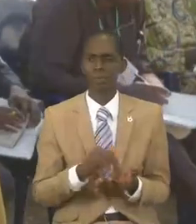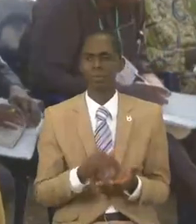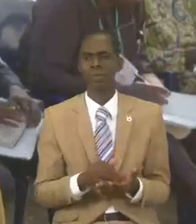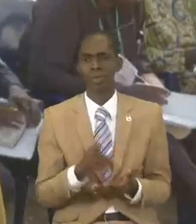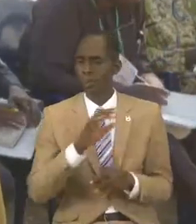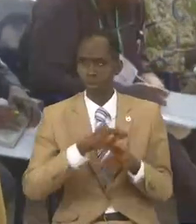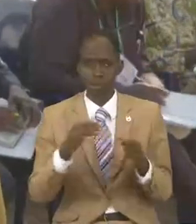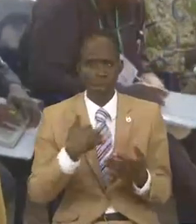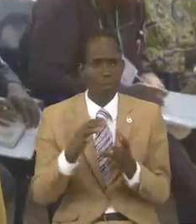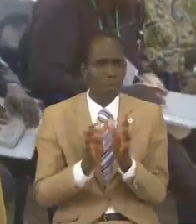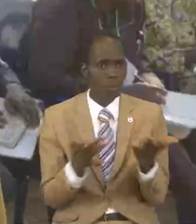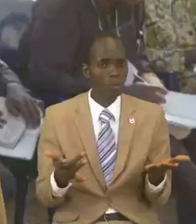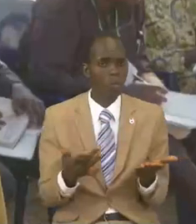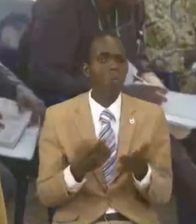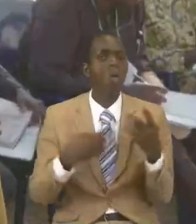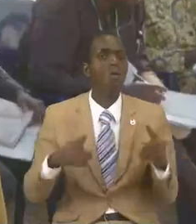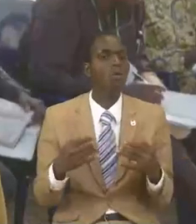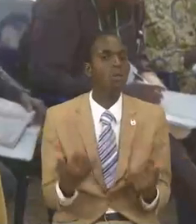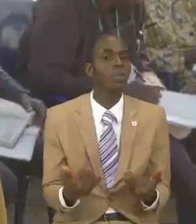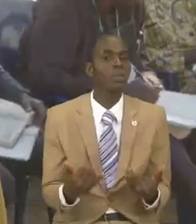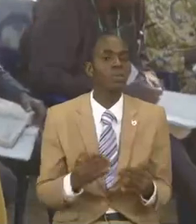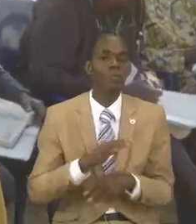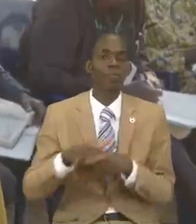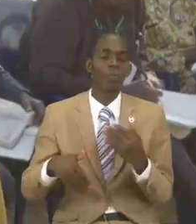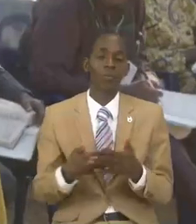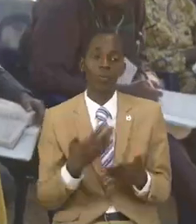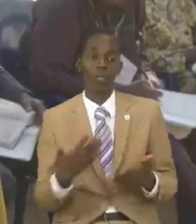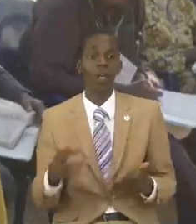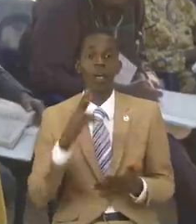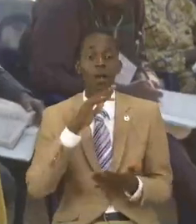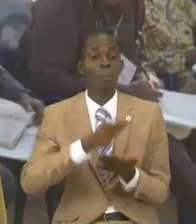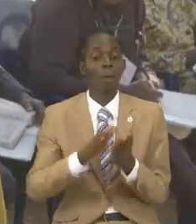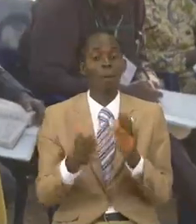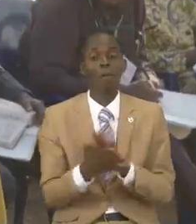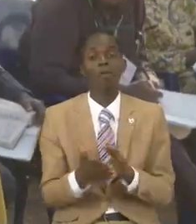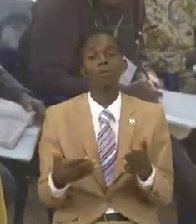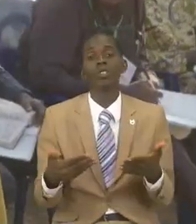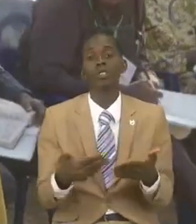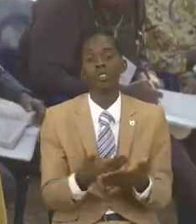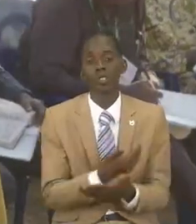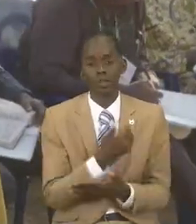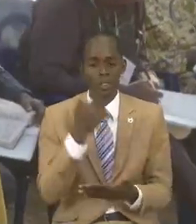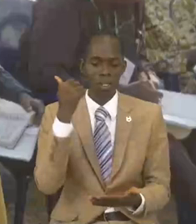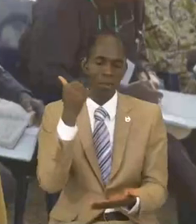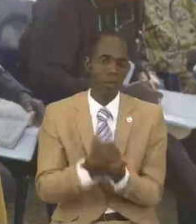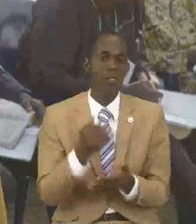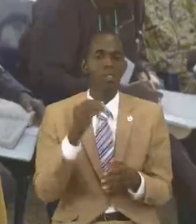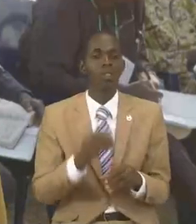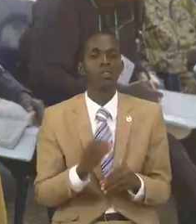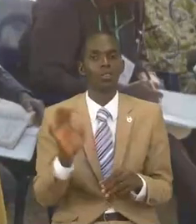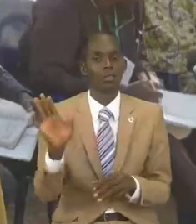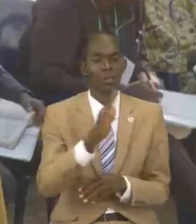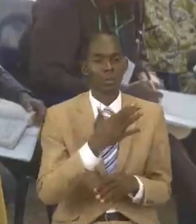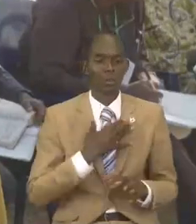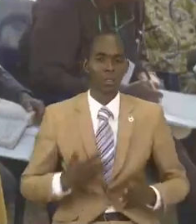Dites-moi si tu es sûr. Voici, toutes choses sont devenues nouvelles. Amen.